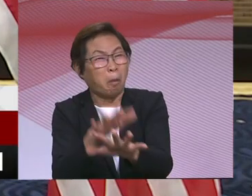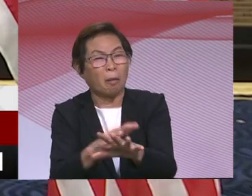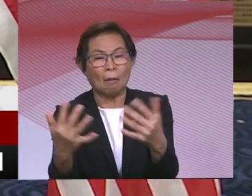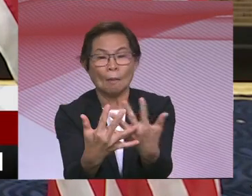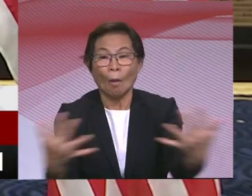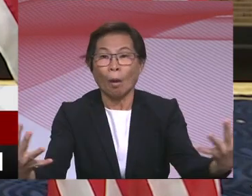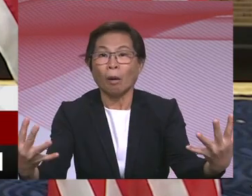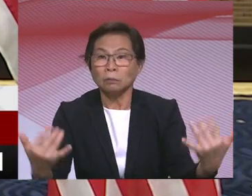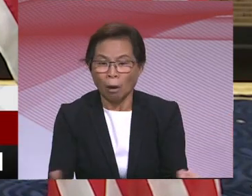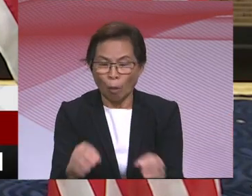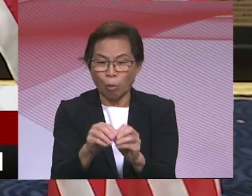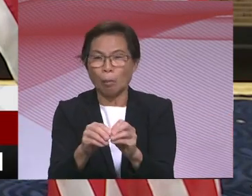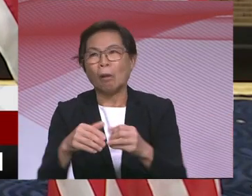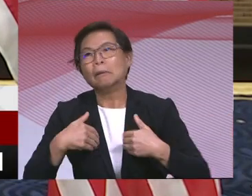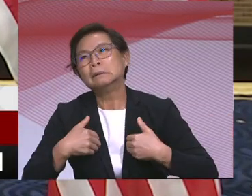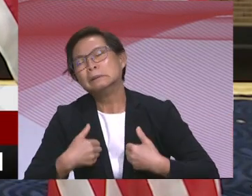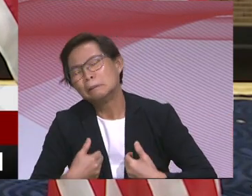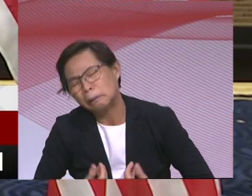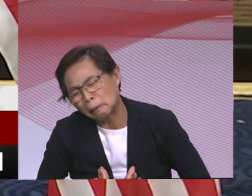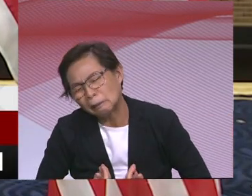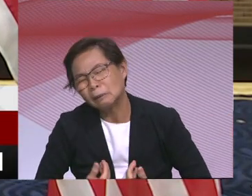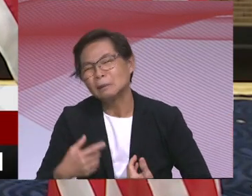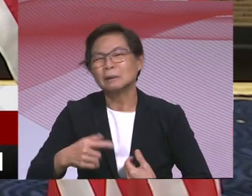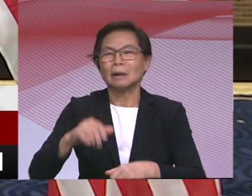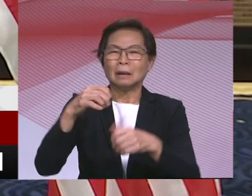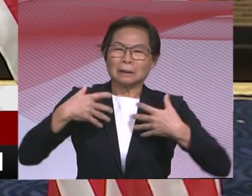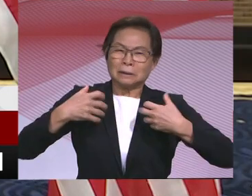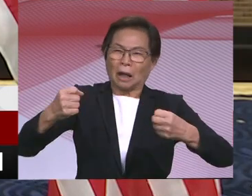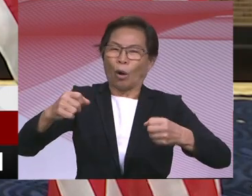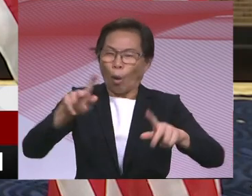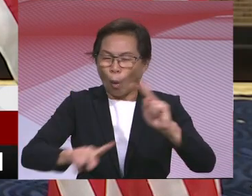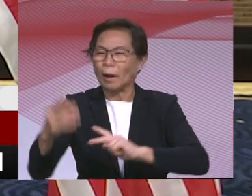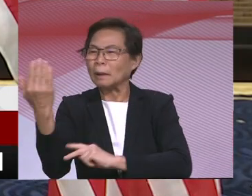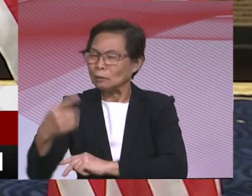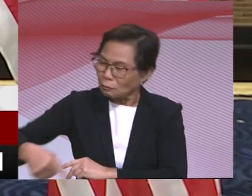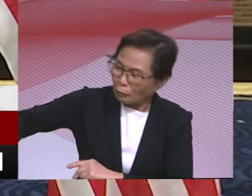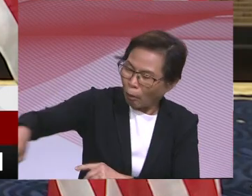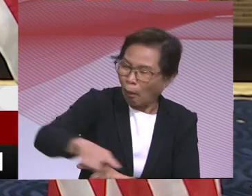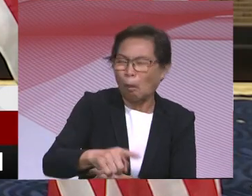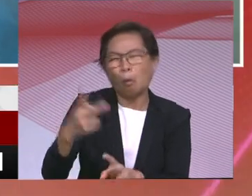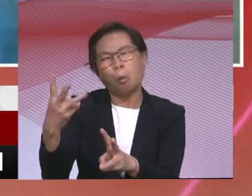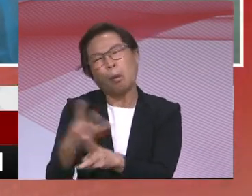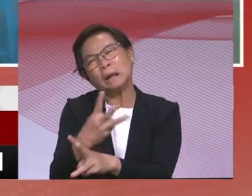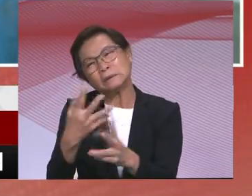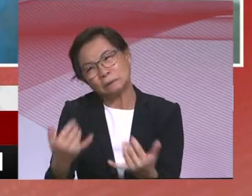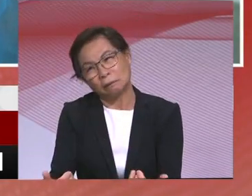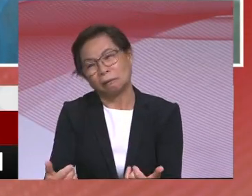kito semakin penat dan kesehatan awam negara kita juga semakin tenang